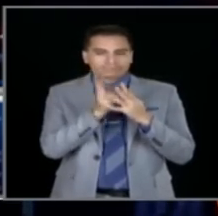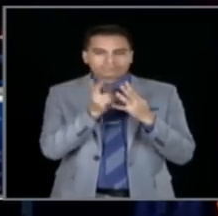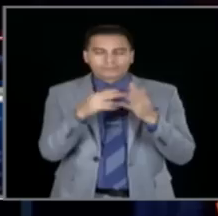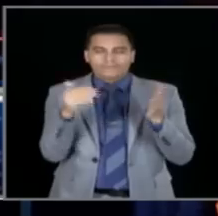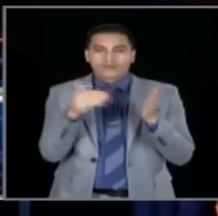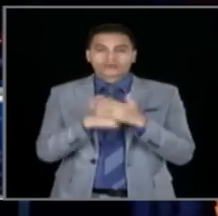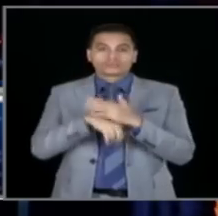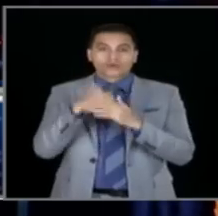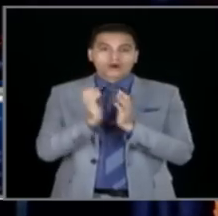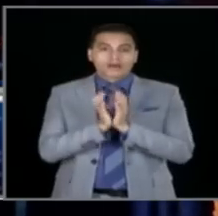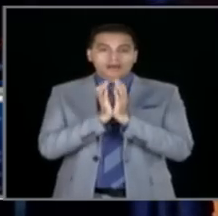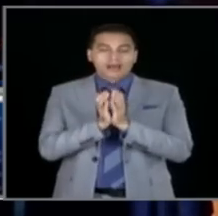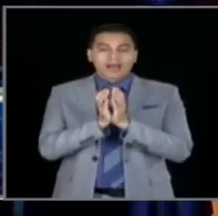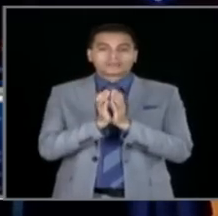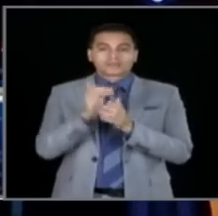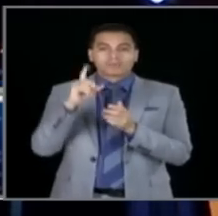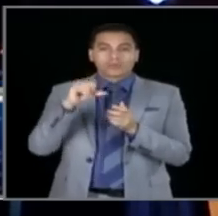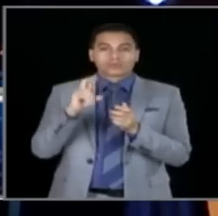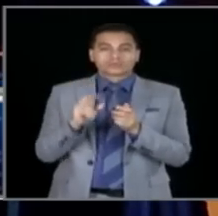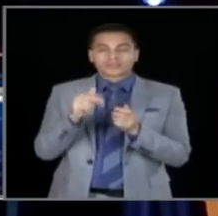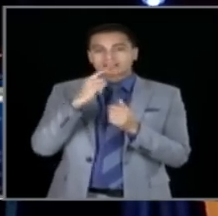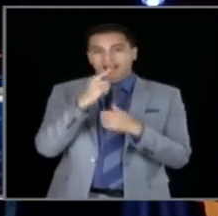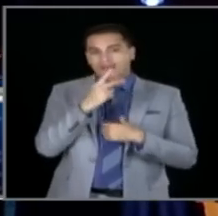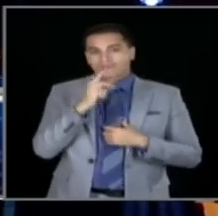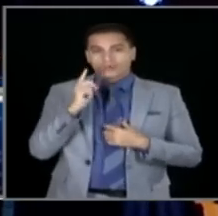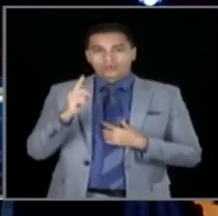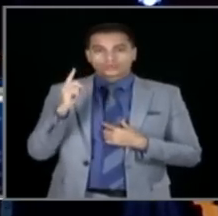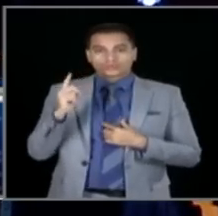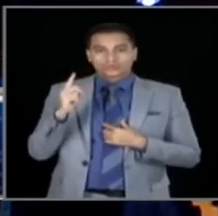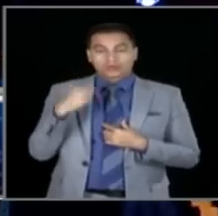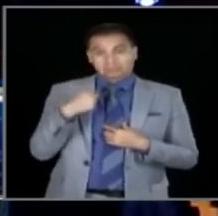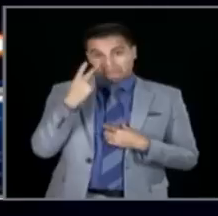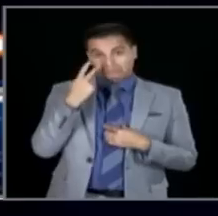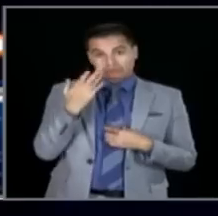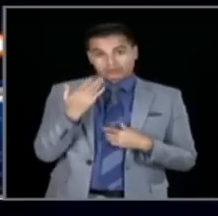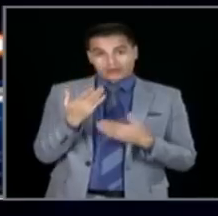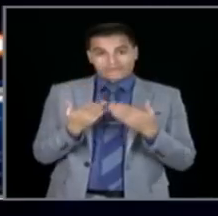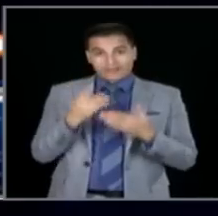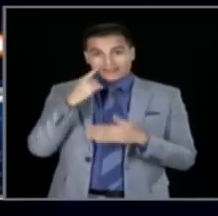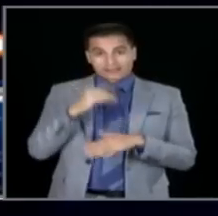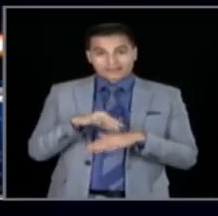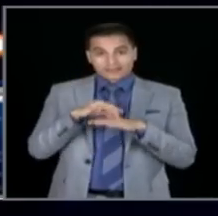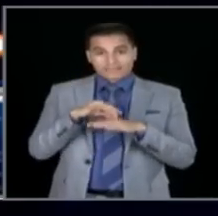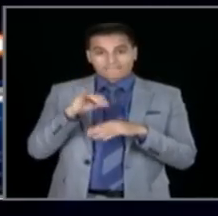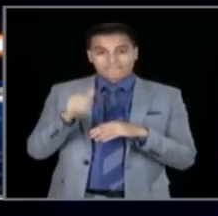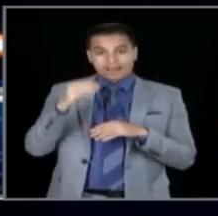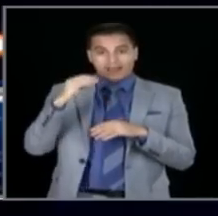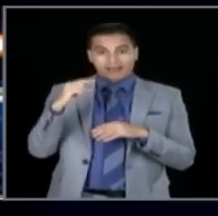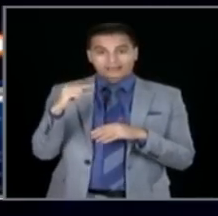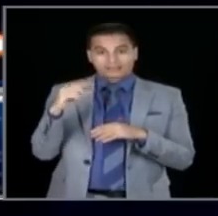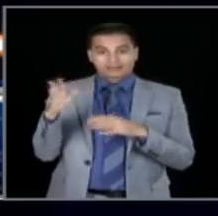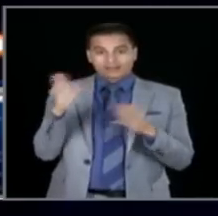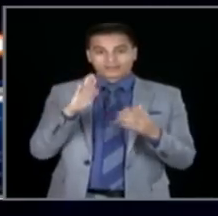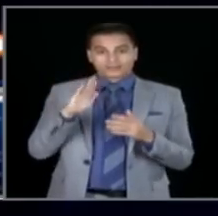حصل على جايزة جوتا 2011. من وجهة نظر ماجد سنارة